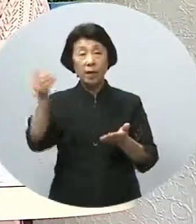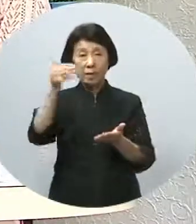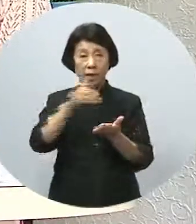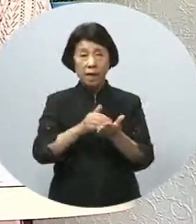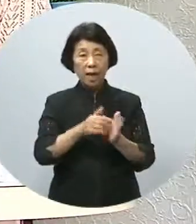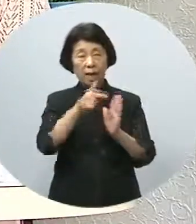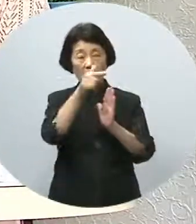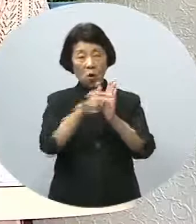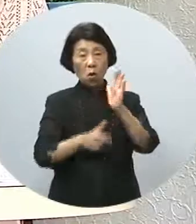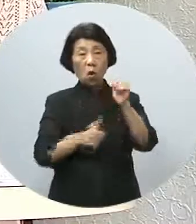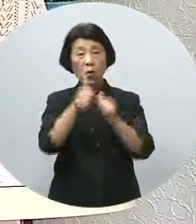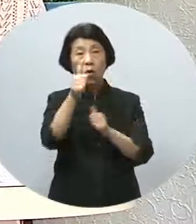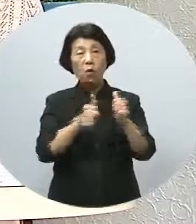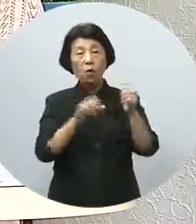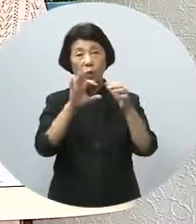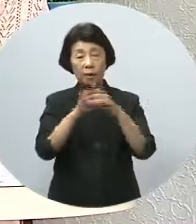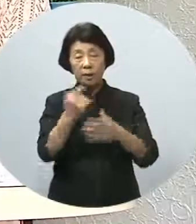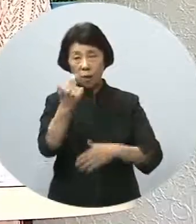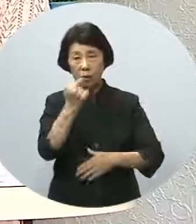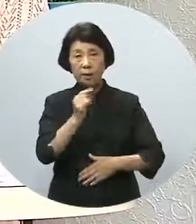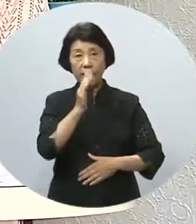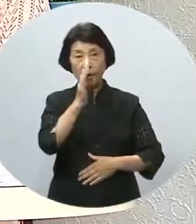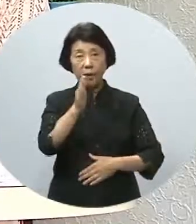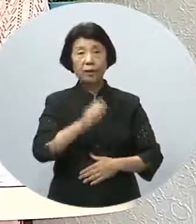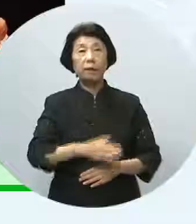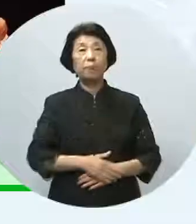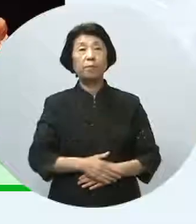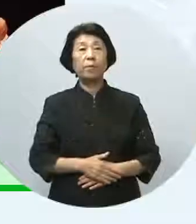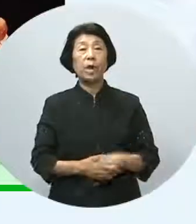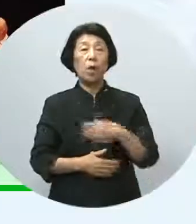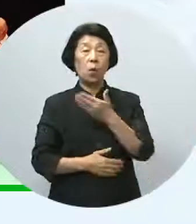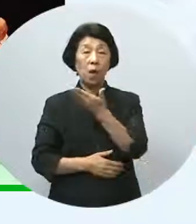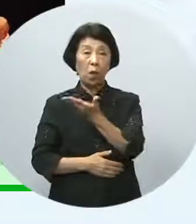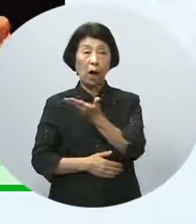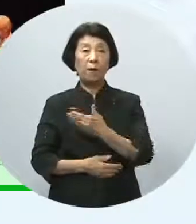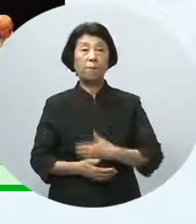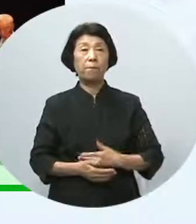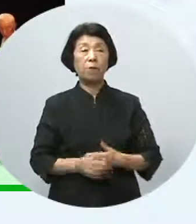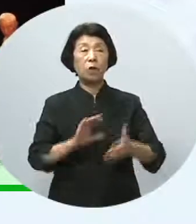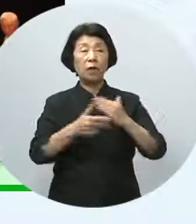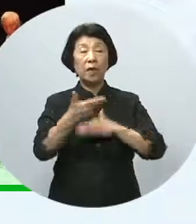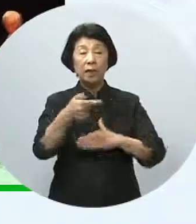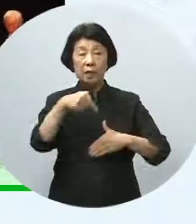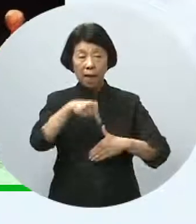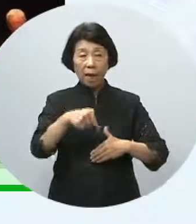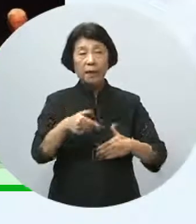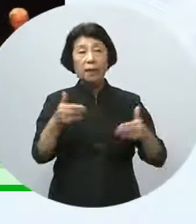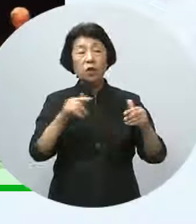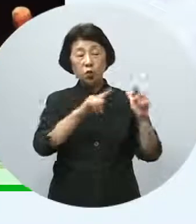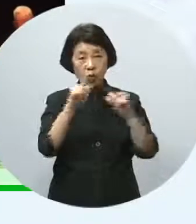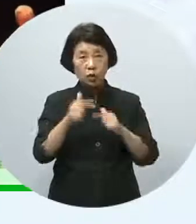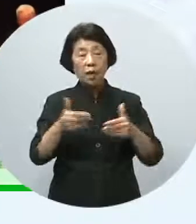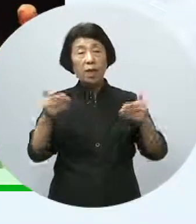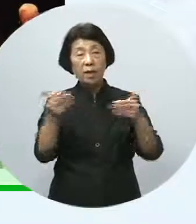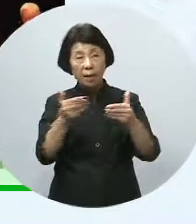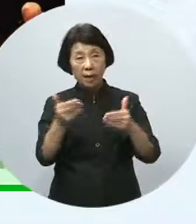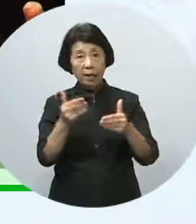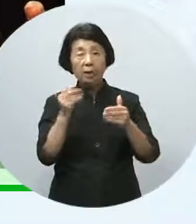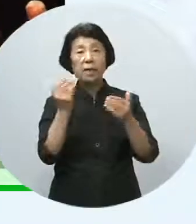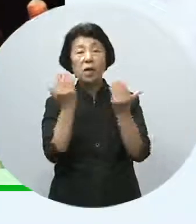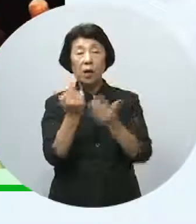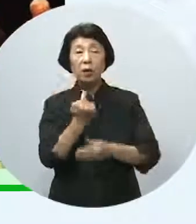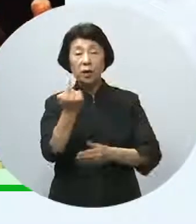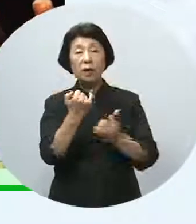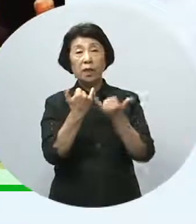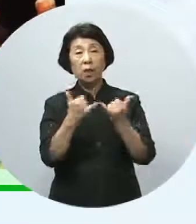に標語コンクールについて教えてくださいこちらは市内在住在勤在学の方を